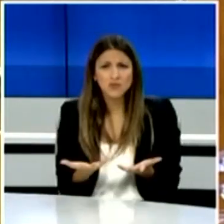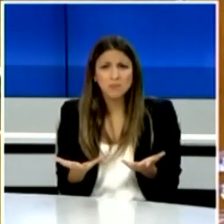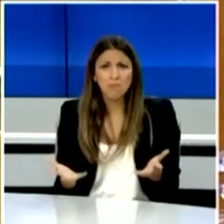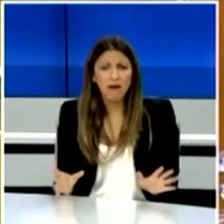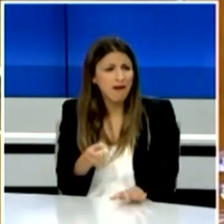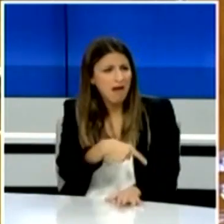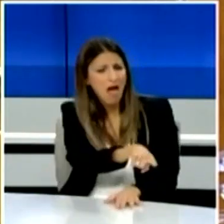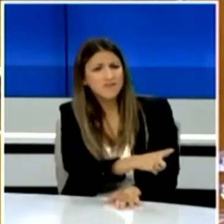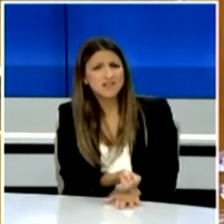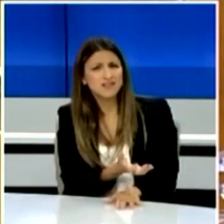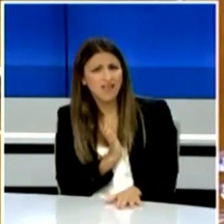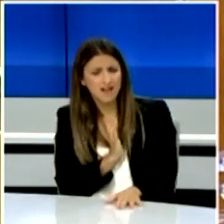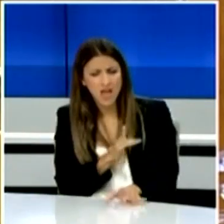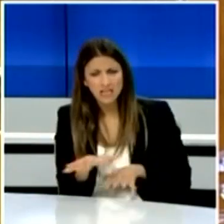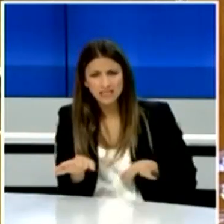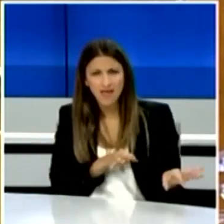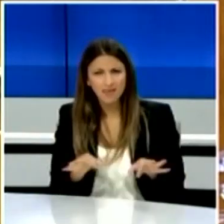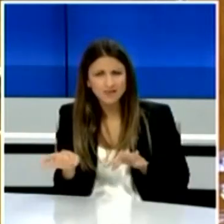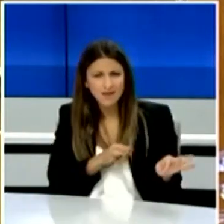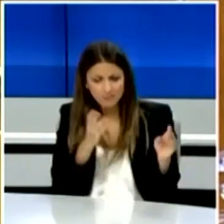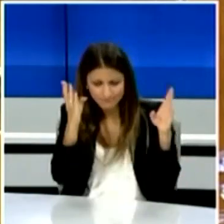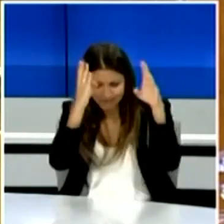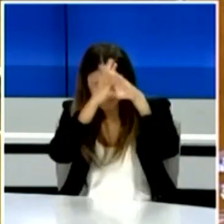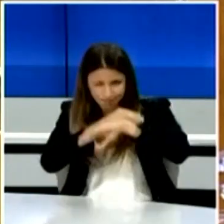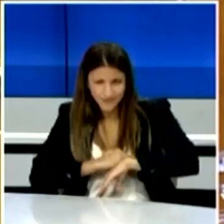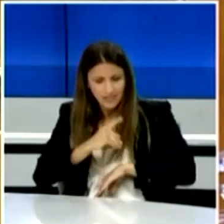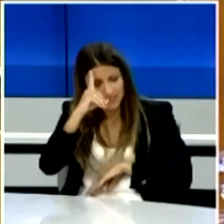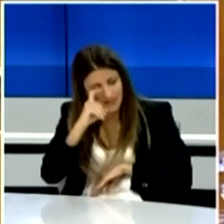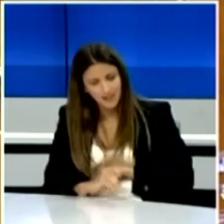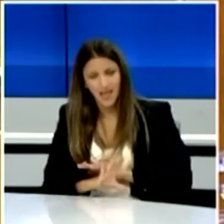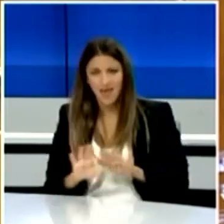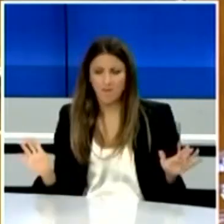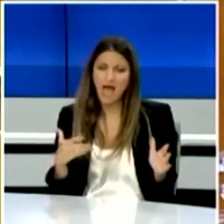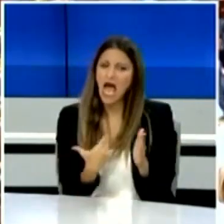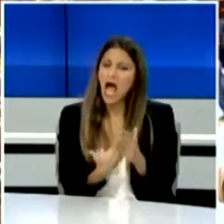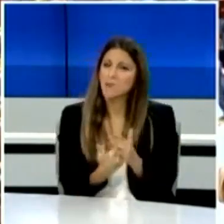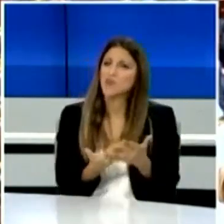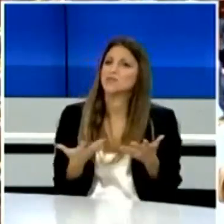ότι εξήφαιναν μηχανοραφίες στα υπόγεια των μαγαζιών τους, όπως οι ίδιοι έλεγαν.